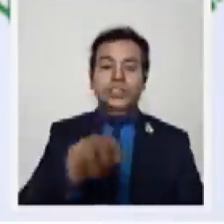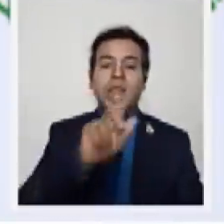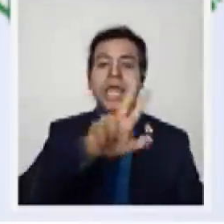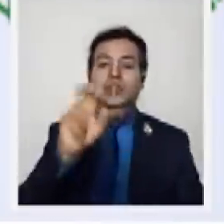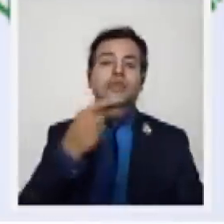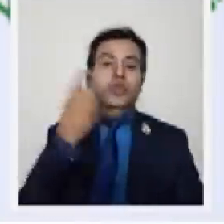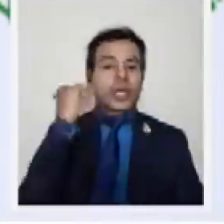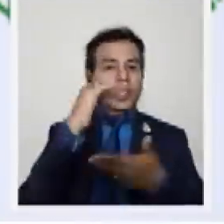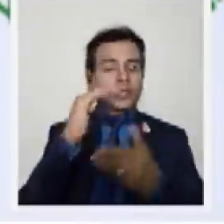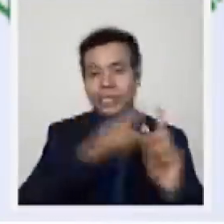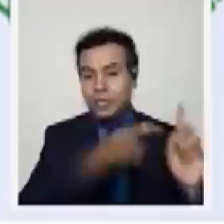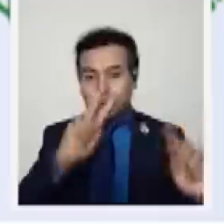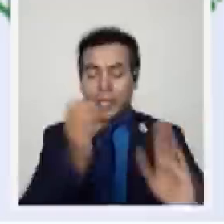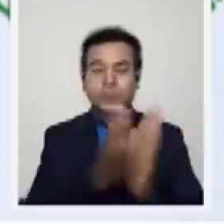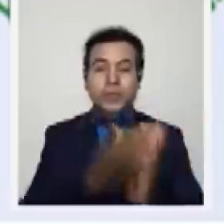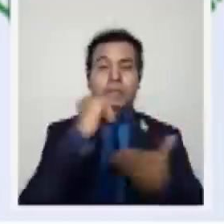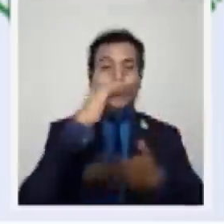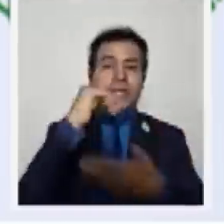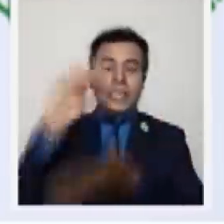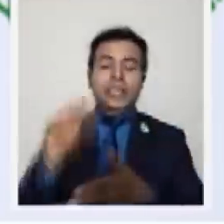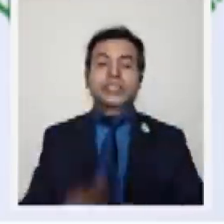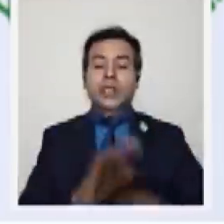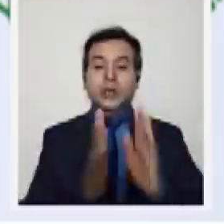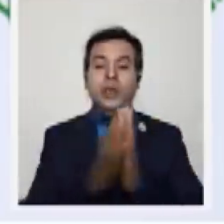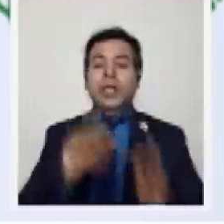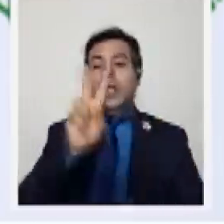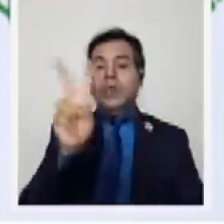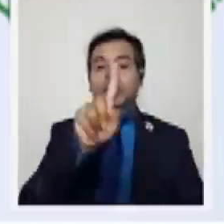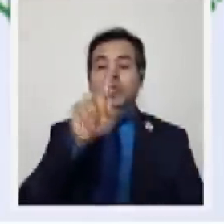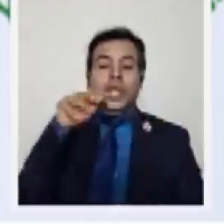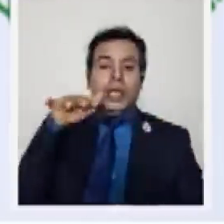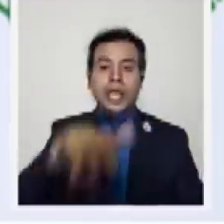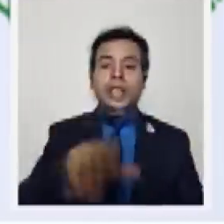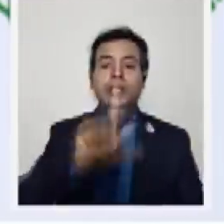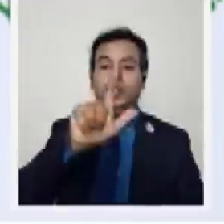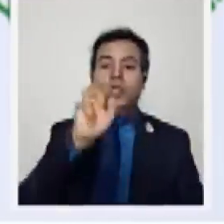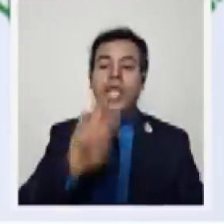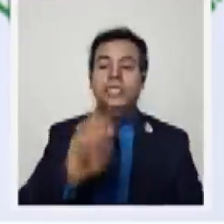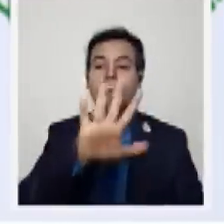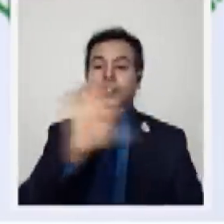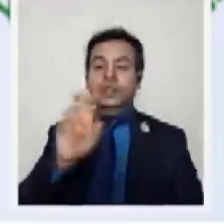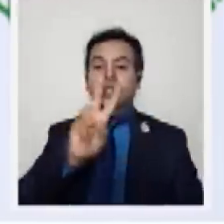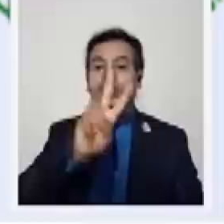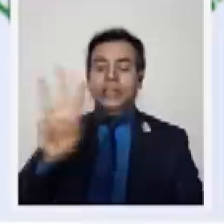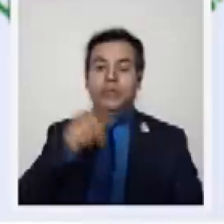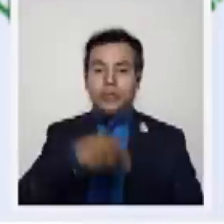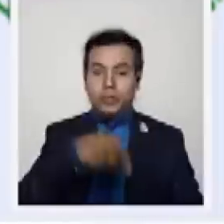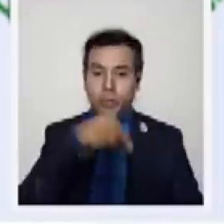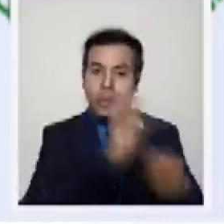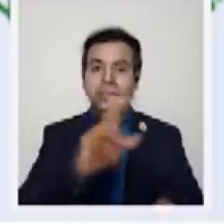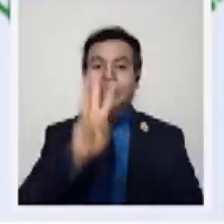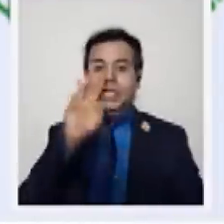25,09,142টি। বিতরণ হয়েছে 9,800টি 24 ঘন্টায় এবং এ পর্যন্ত বিতরণ হয়েছে ব্যক্তিগত সুরক্ষা